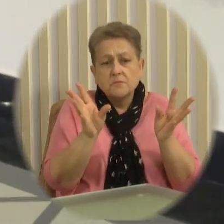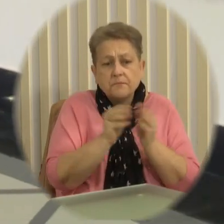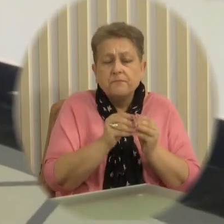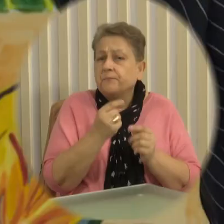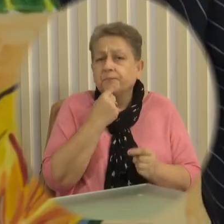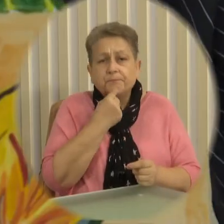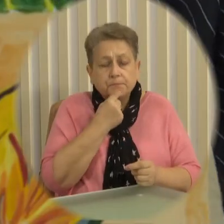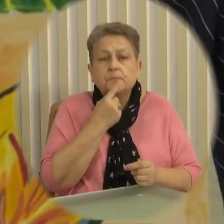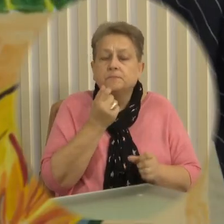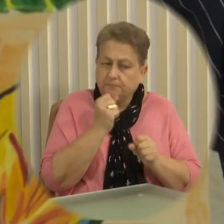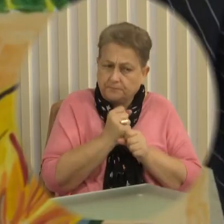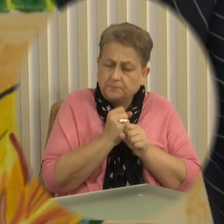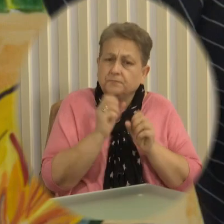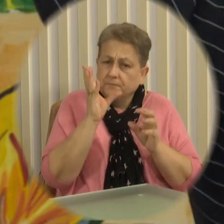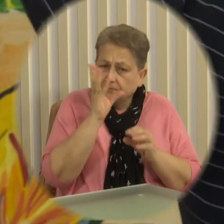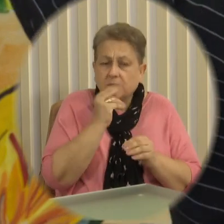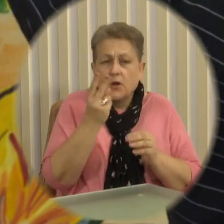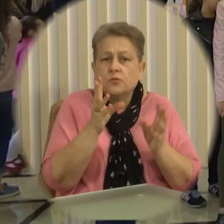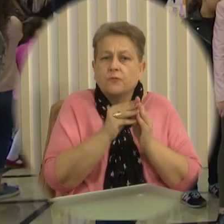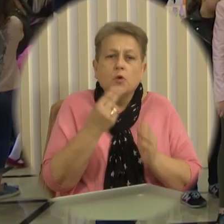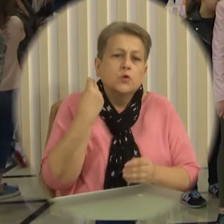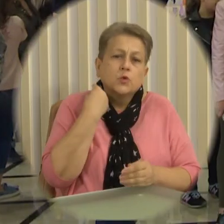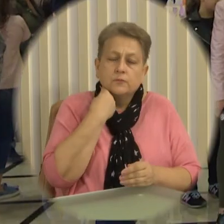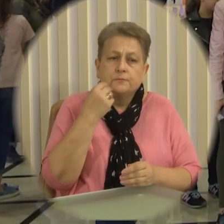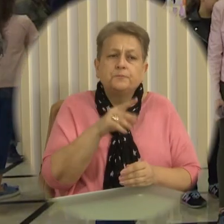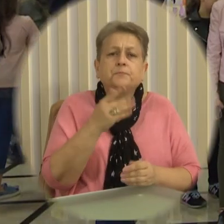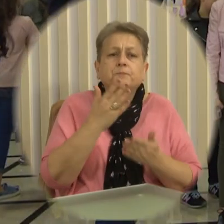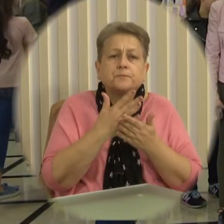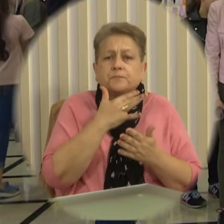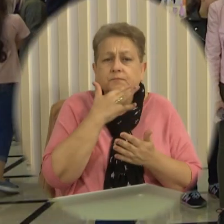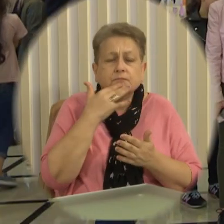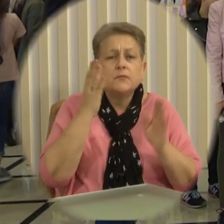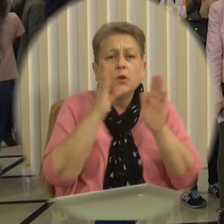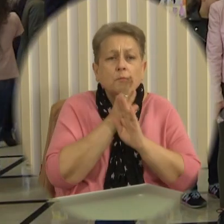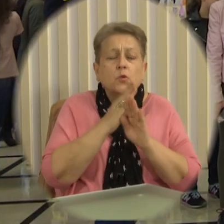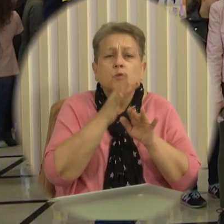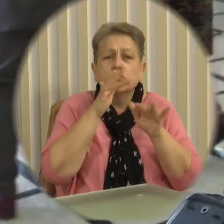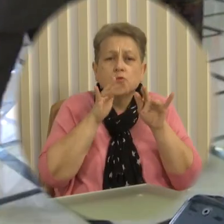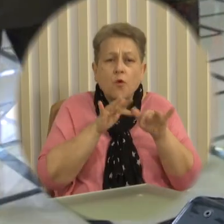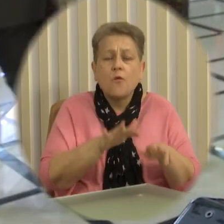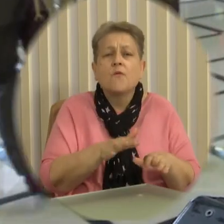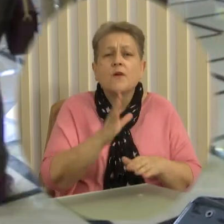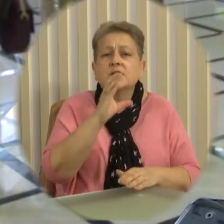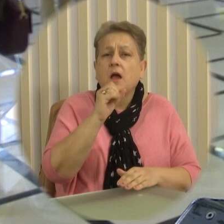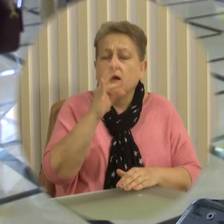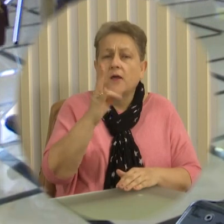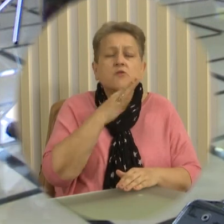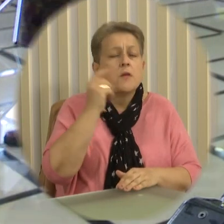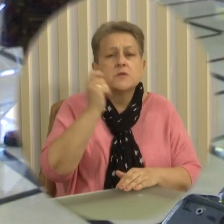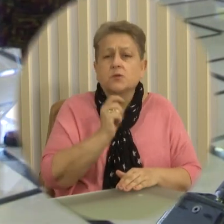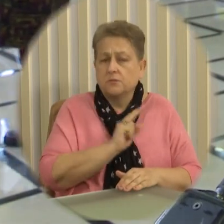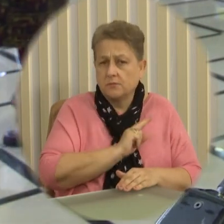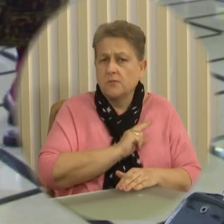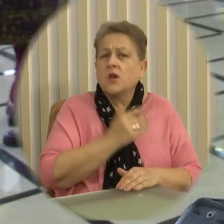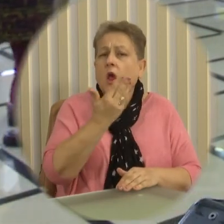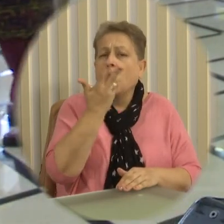համատեղելը դժվար է, բայց անում է հնարավորը, որ երկուսն էլ չտուժեն։ Նրա նկարներում գերակշռում են բնությունն ու ծովը։ Սարյան նկարել շատ եմ սիրում,